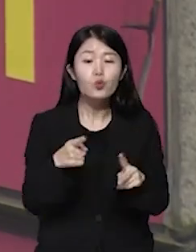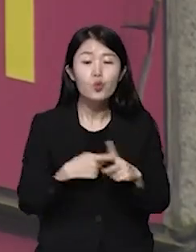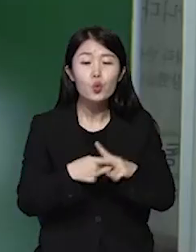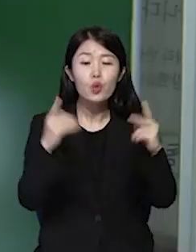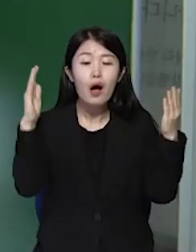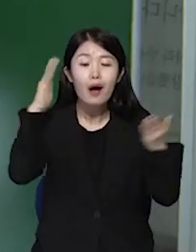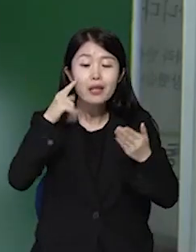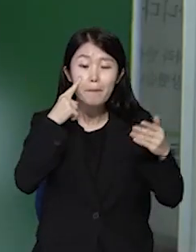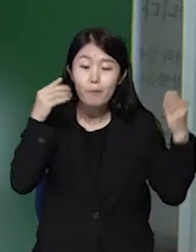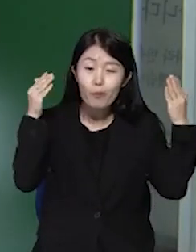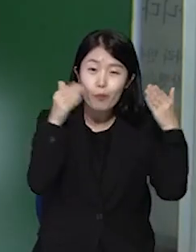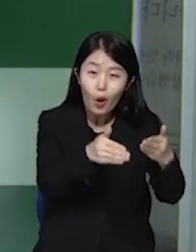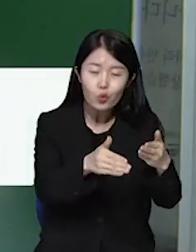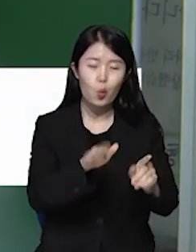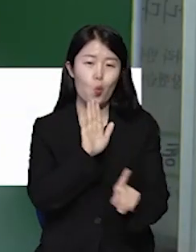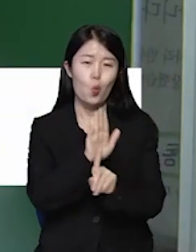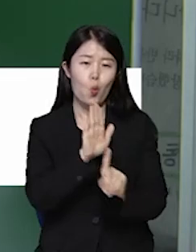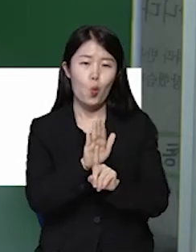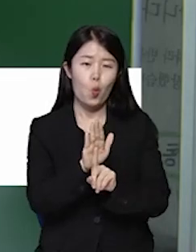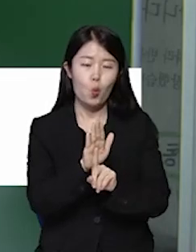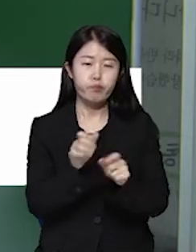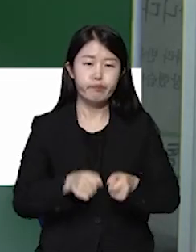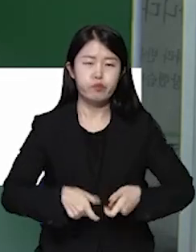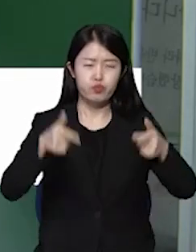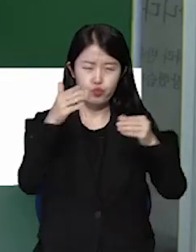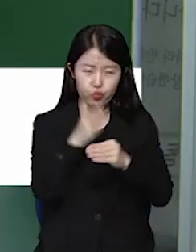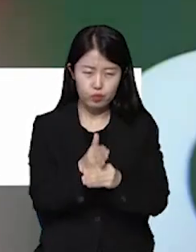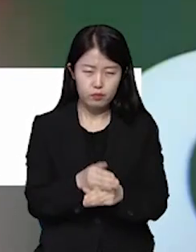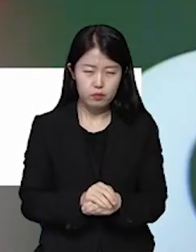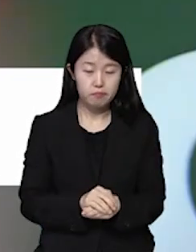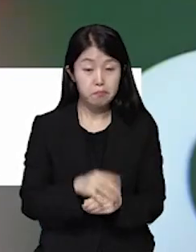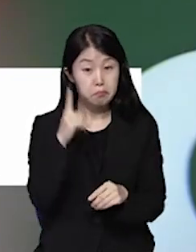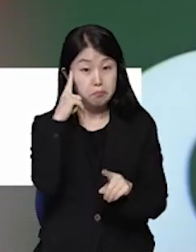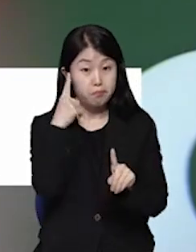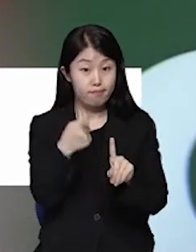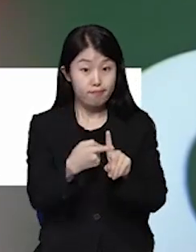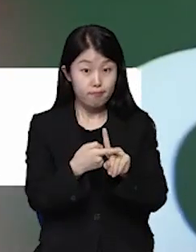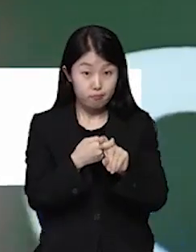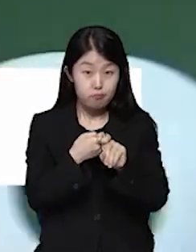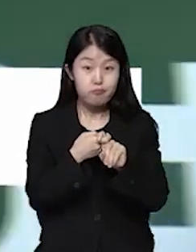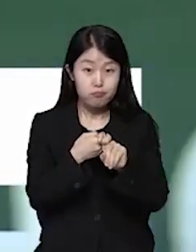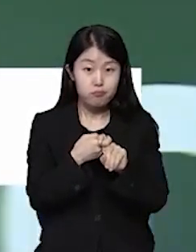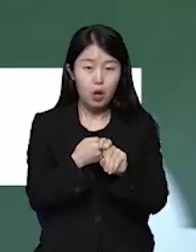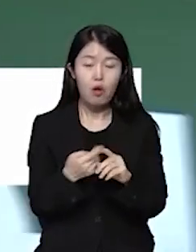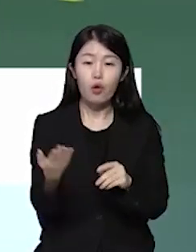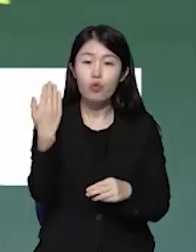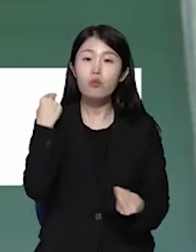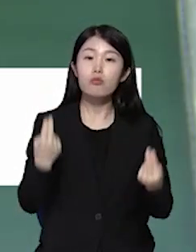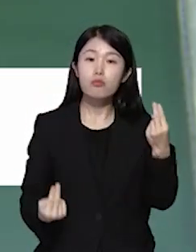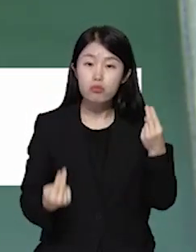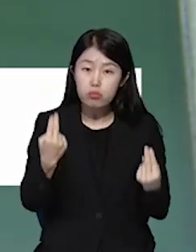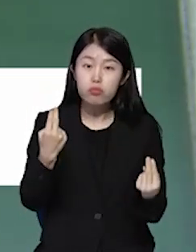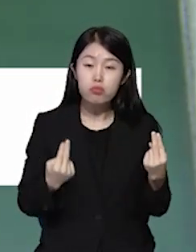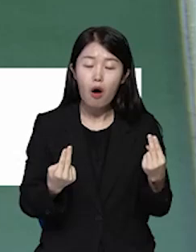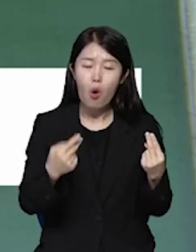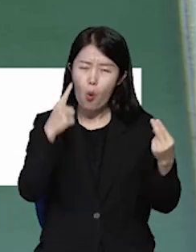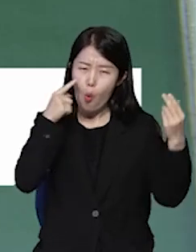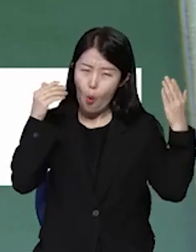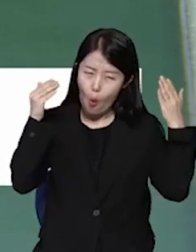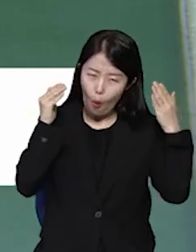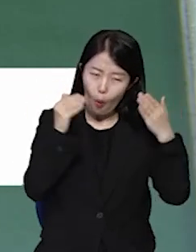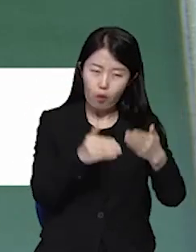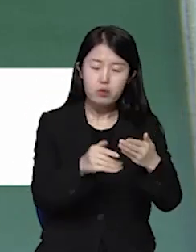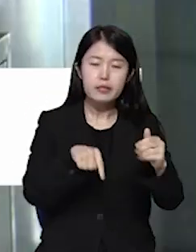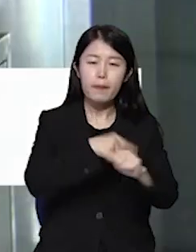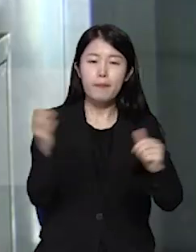있습니다. 관심은 좀 높아지긴 했어요. 예전에 비해서는 관심은 좀 높아지고 그에 맞춰